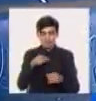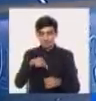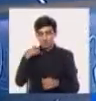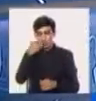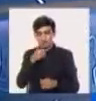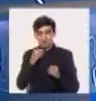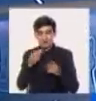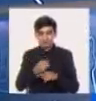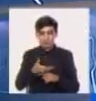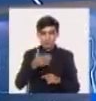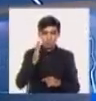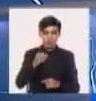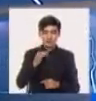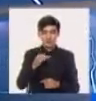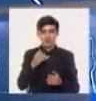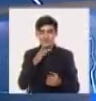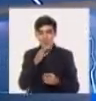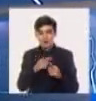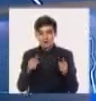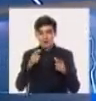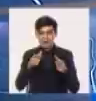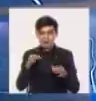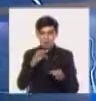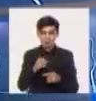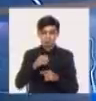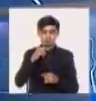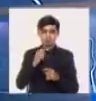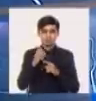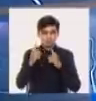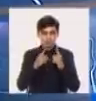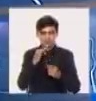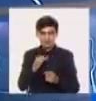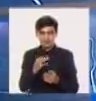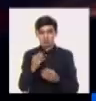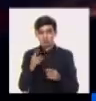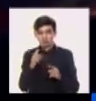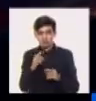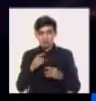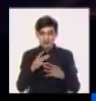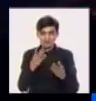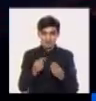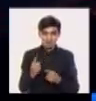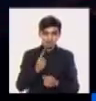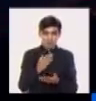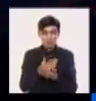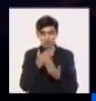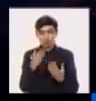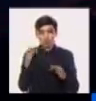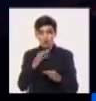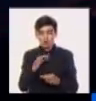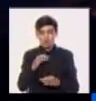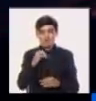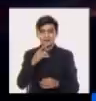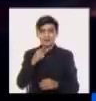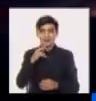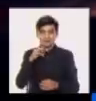тойланады? Эпидемия кезінде елді тағы да отшашу, тағы да ысырап күтіп тұр ма? Осы және өзге де сауалдарды әріптесім